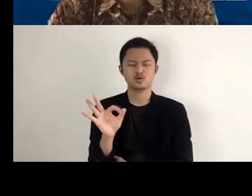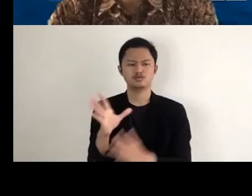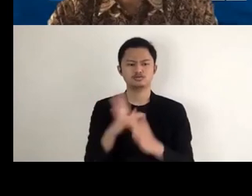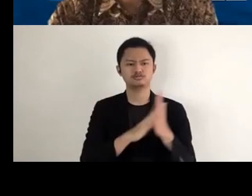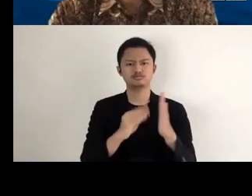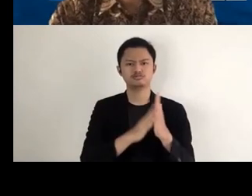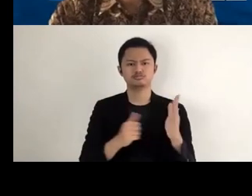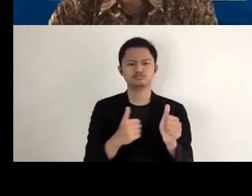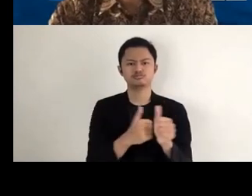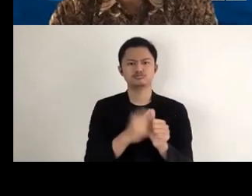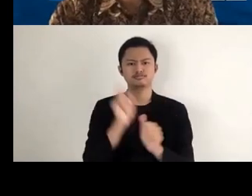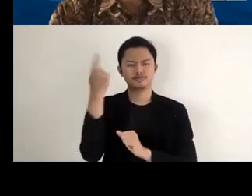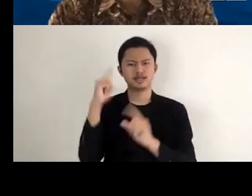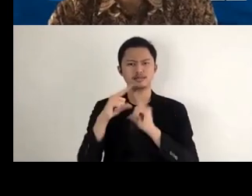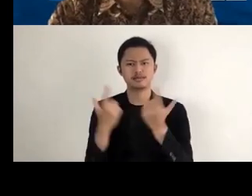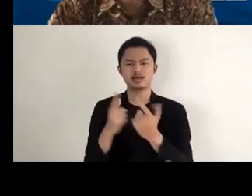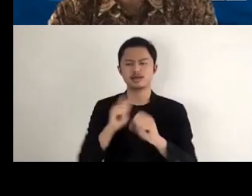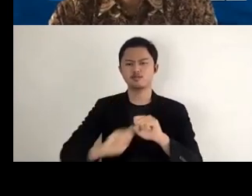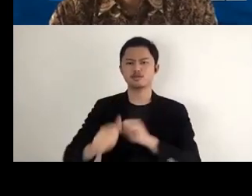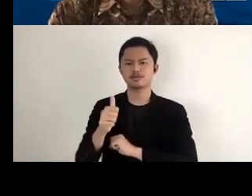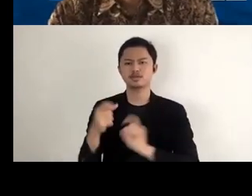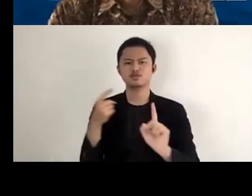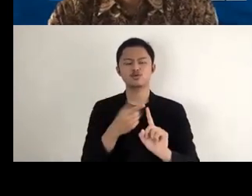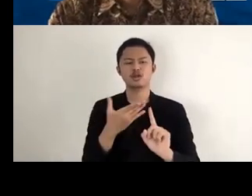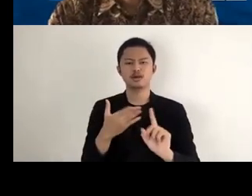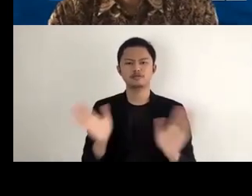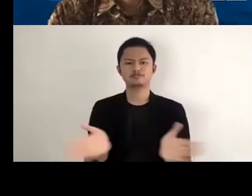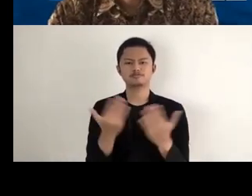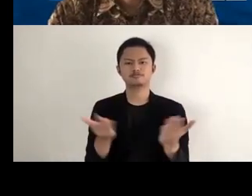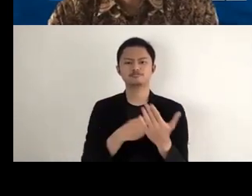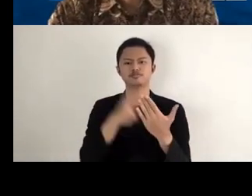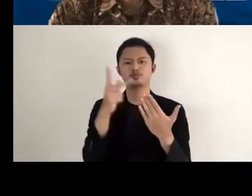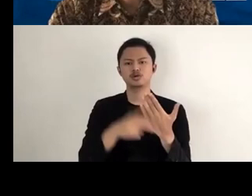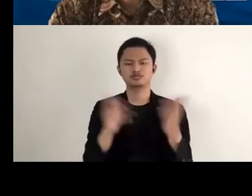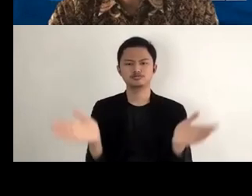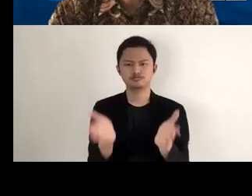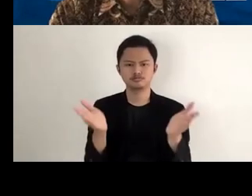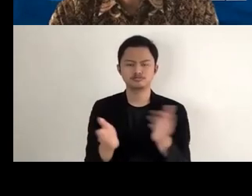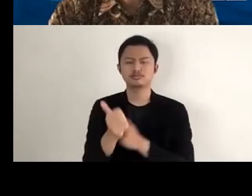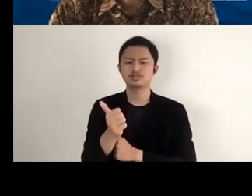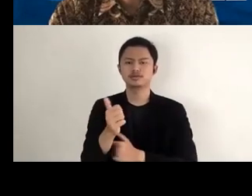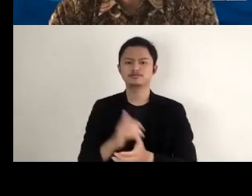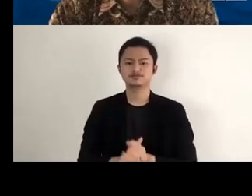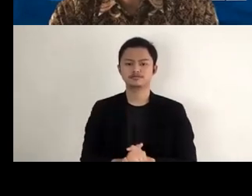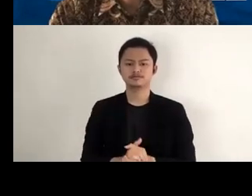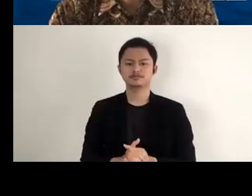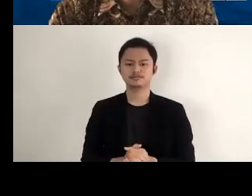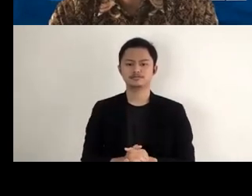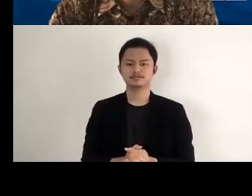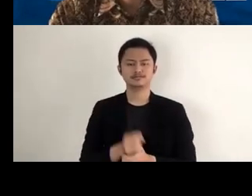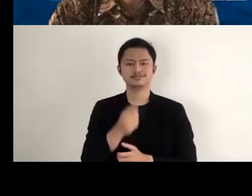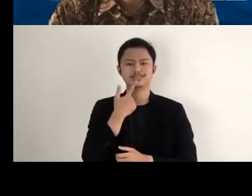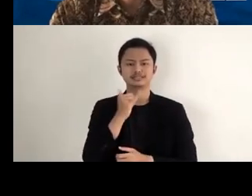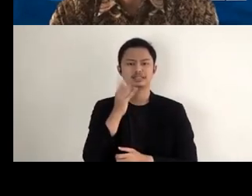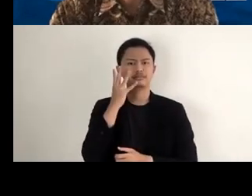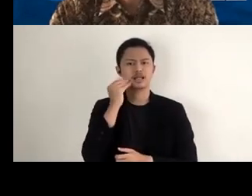bagi lembaga pemerintah dalam menyusun program pembangunan ini hal ini semua menjadi sebuah pengalaman